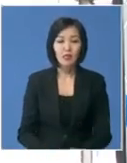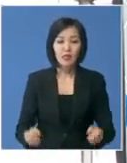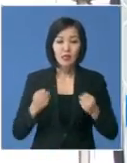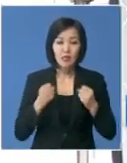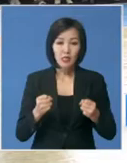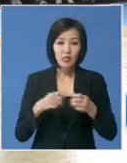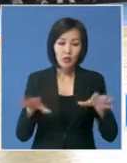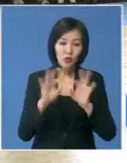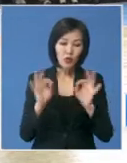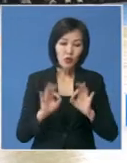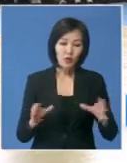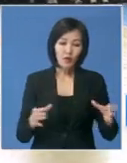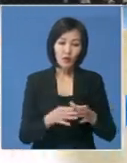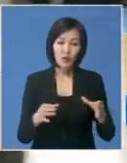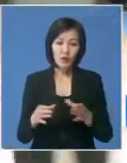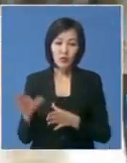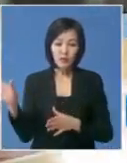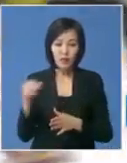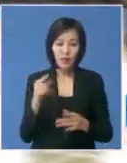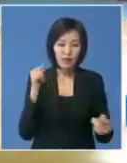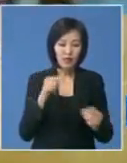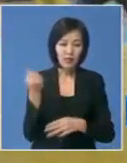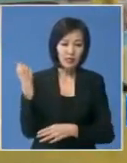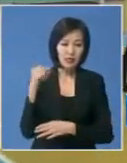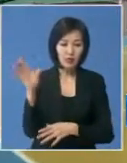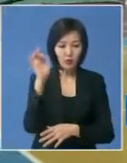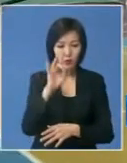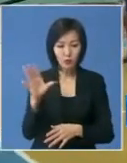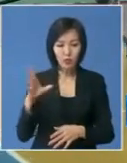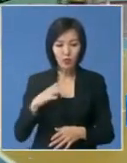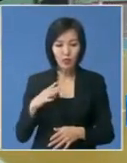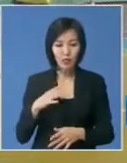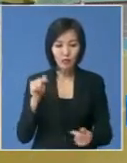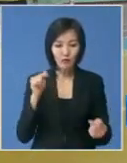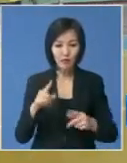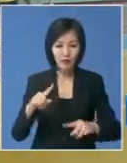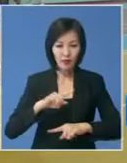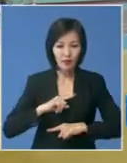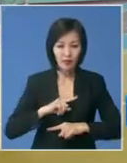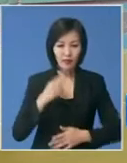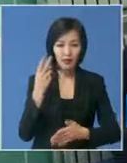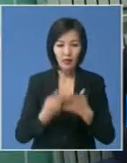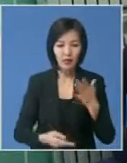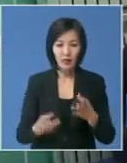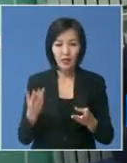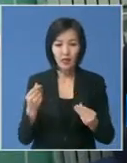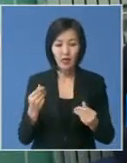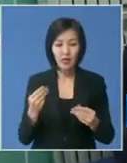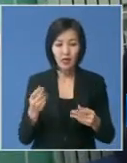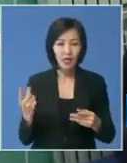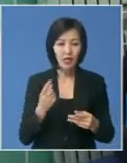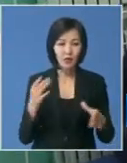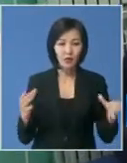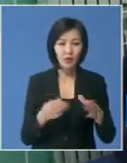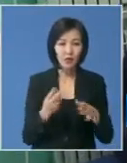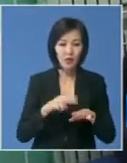және өнер факультетінің командасы барлық қарсыластарын ұтып чемпион атанды. Ал оларға финалда есе жіберген қаржы экономикалық факультеті екінші